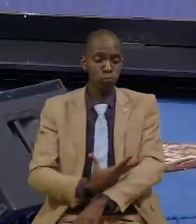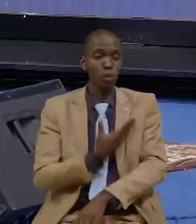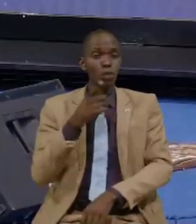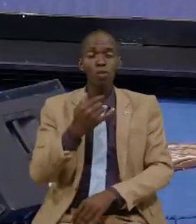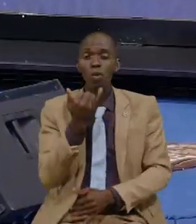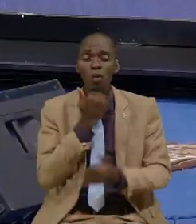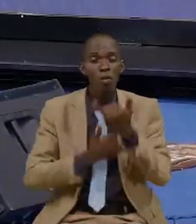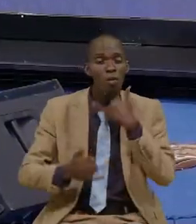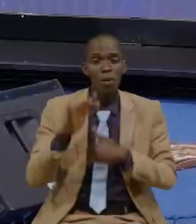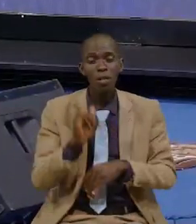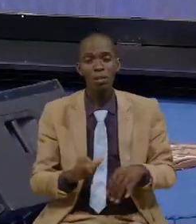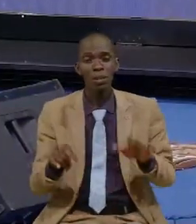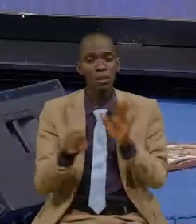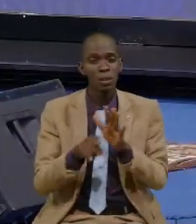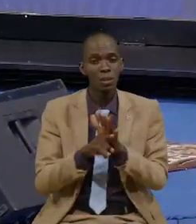qui va vous